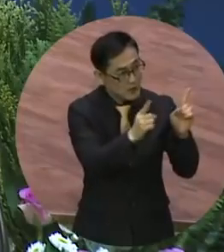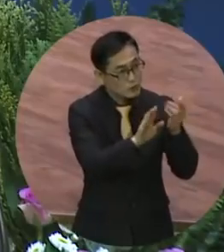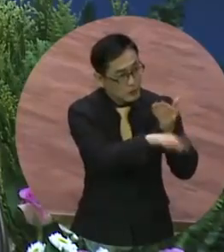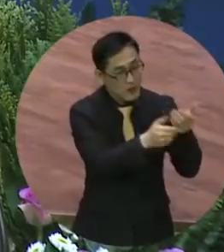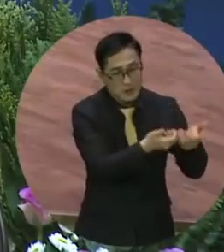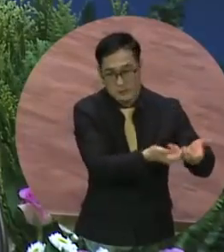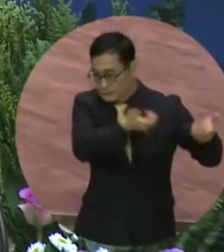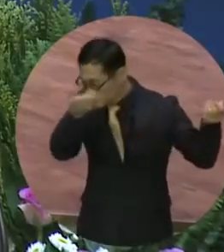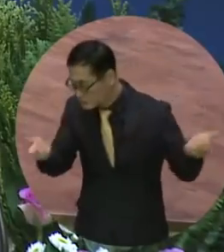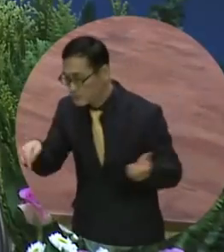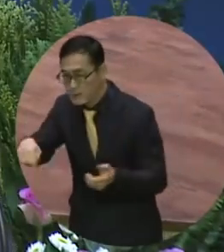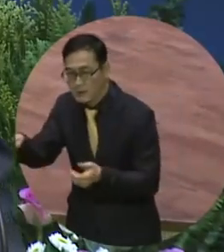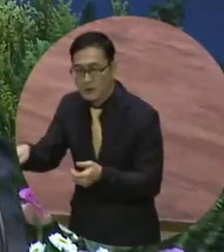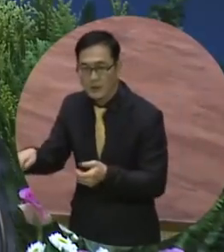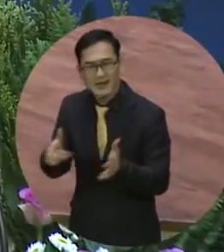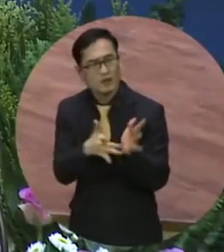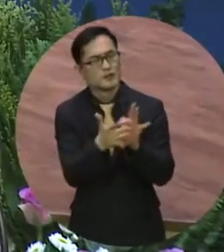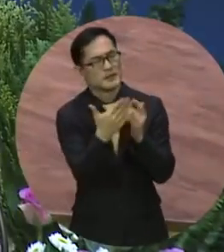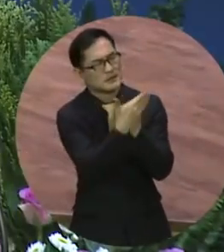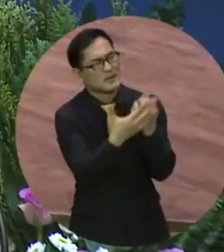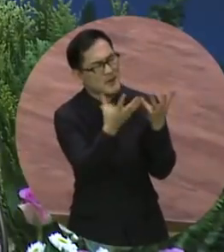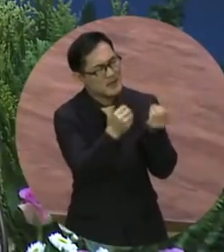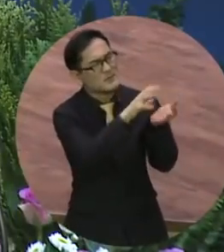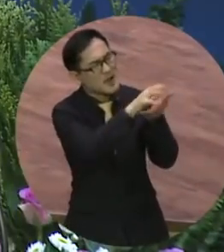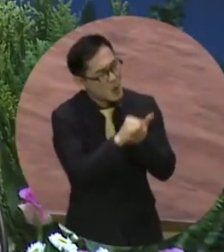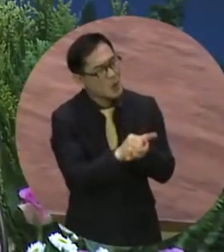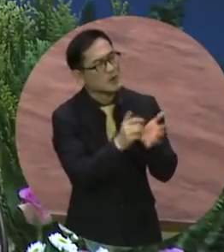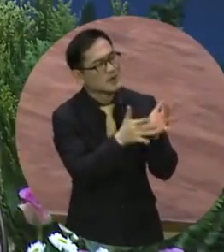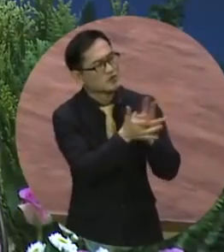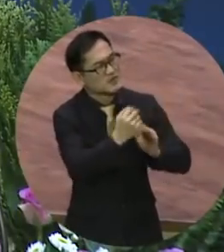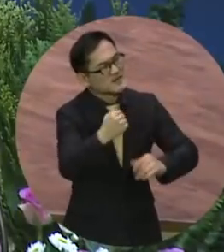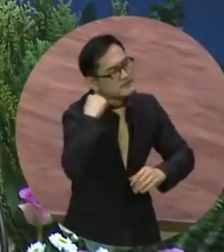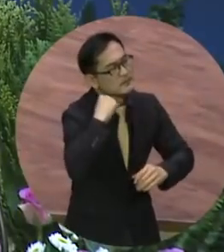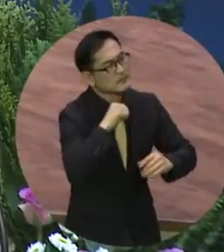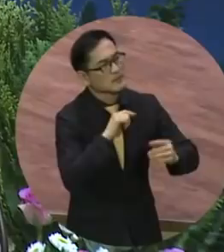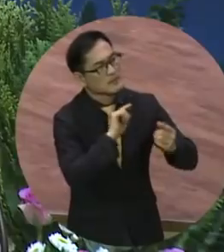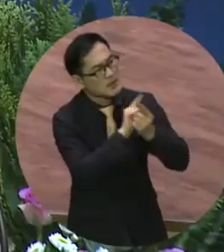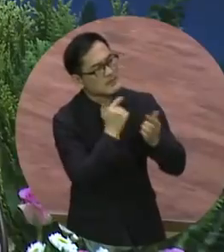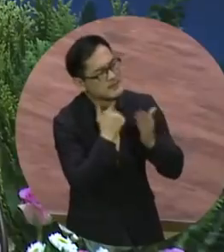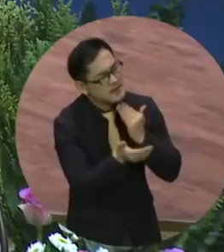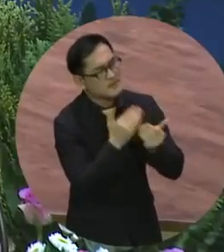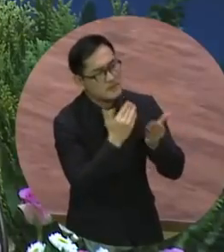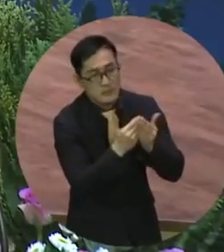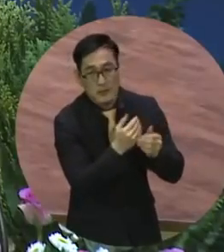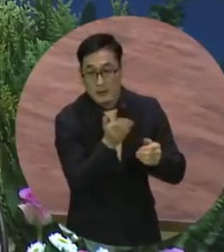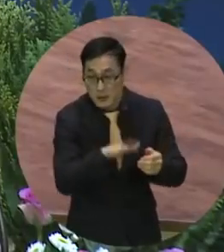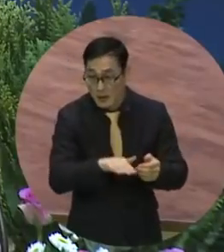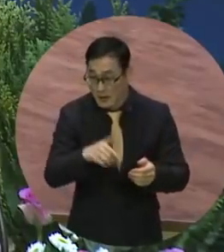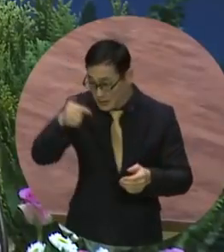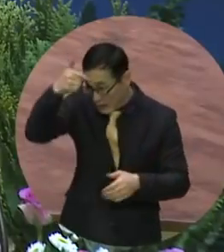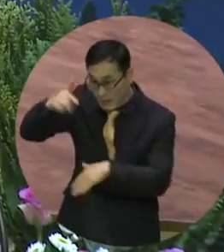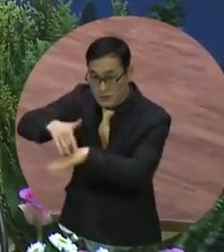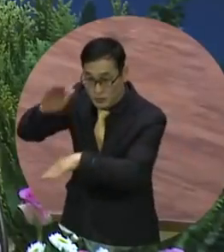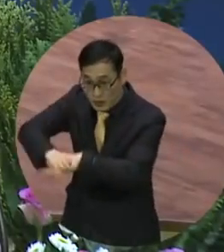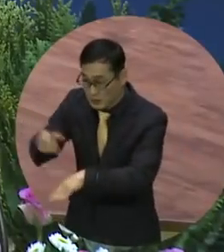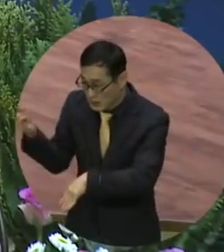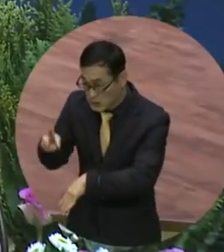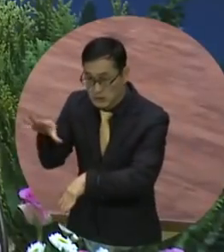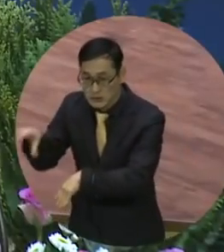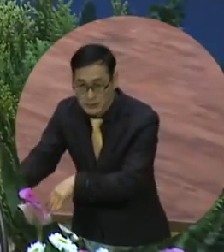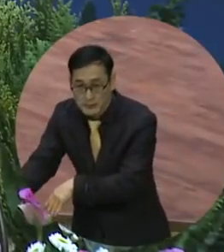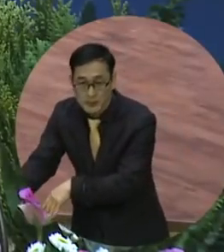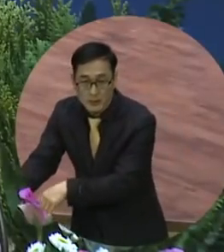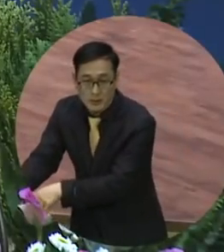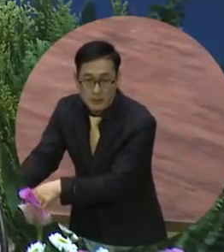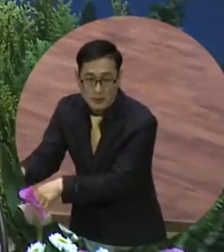그렇게 말씀을 많이 듣고 은혜를 받았습니다. 불구하고 아직도 옛틀에 갇혀 있는 삶. 자, 우리는